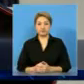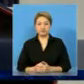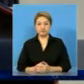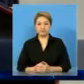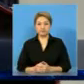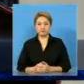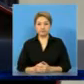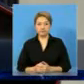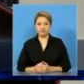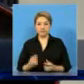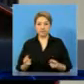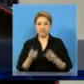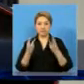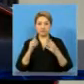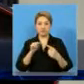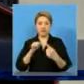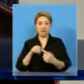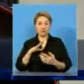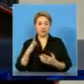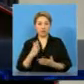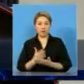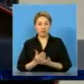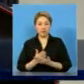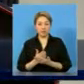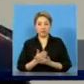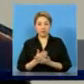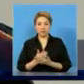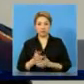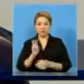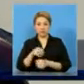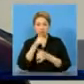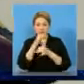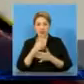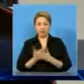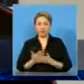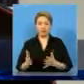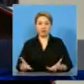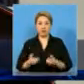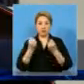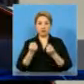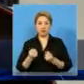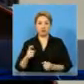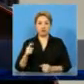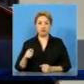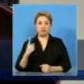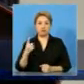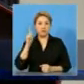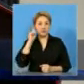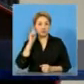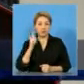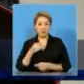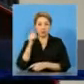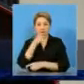екінші этаждан лапылдан отқа қарсы шыға алмағандықтан екінші этажға бара алмады. Құтқару барысында кейін 101-ге өрт сөндіру